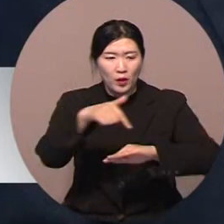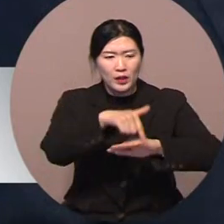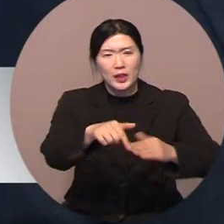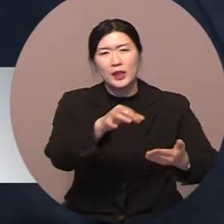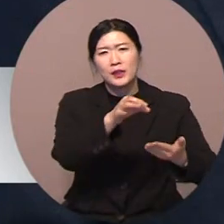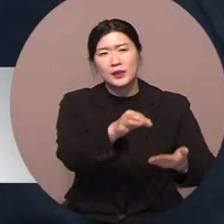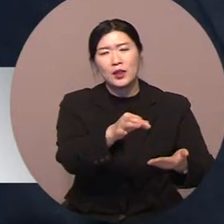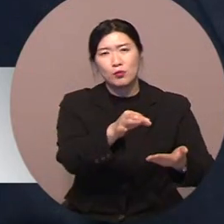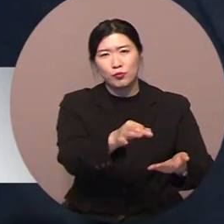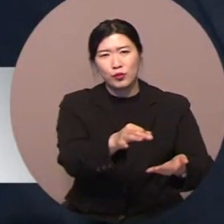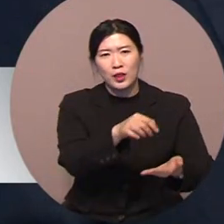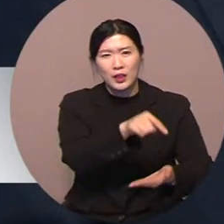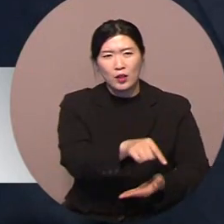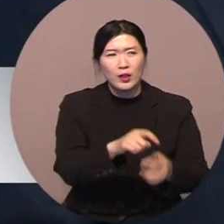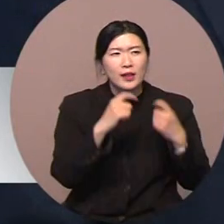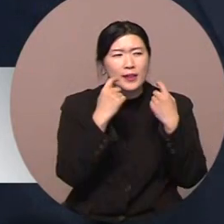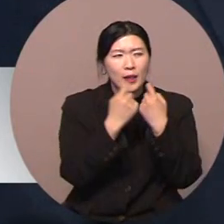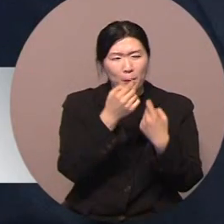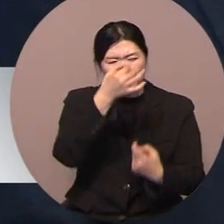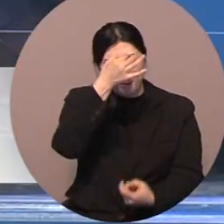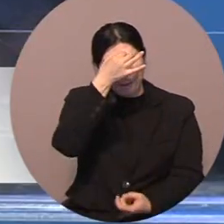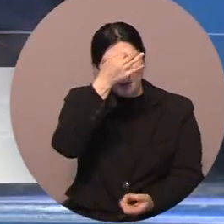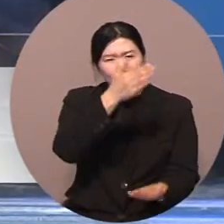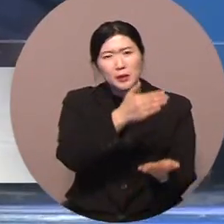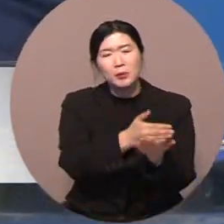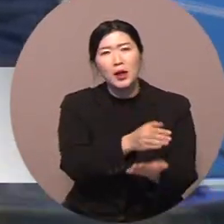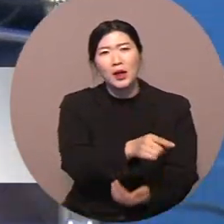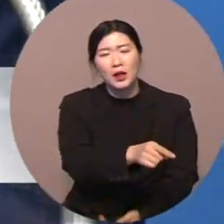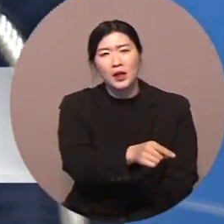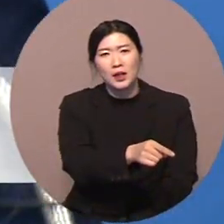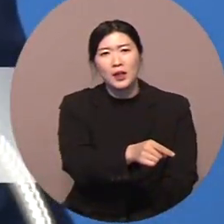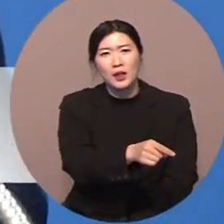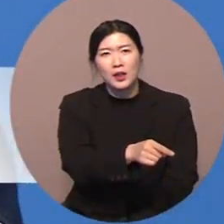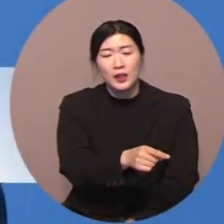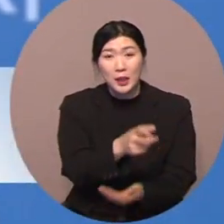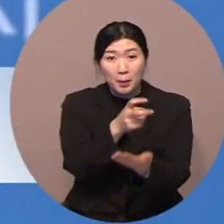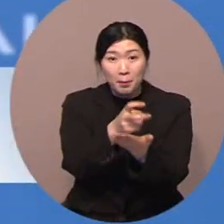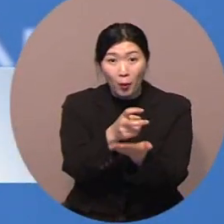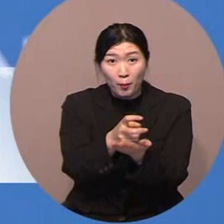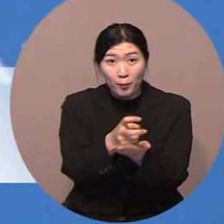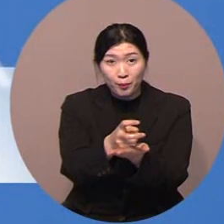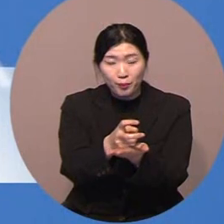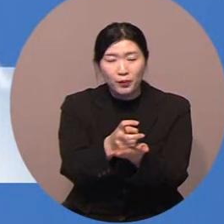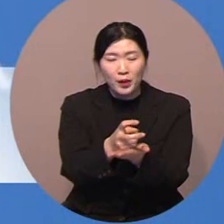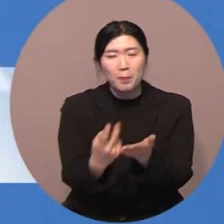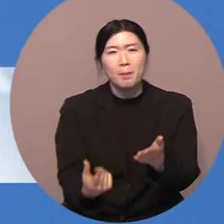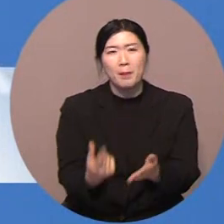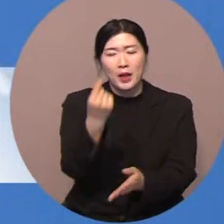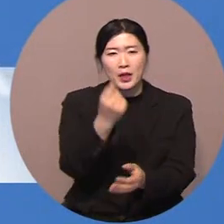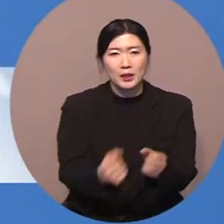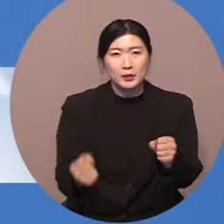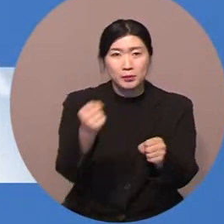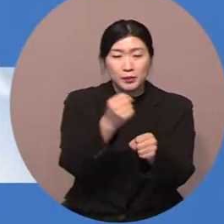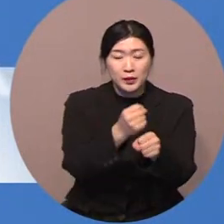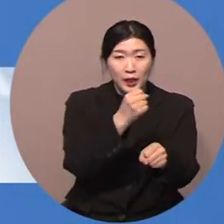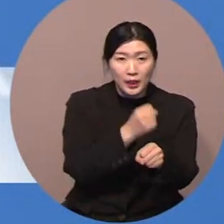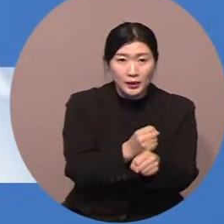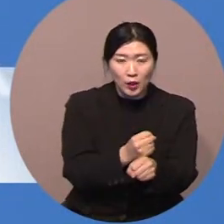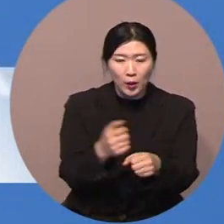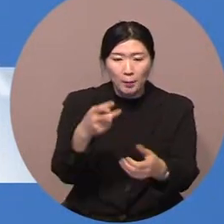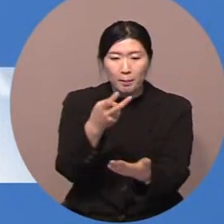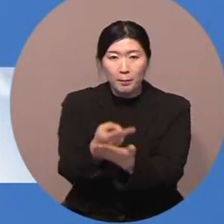경찰병원 분원 규모 축소 시도에 반대한다며 개정하는 이번 국회 임기내 처리해 쉰 다섯 병상